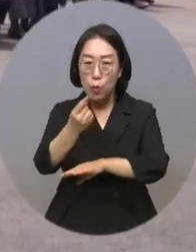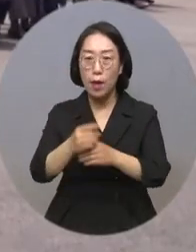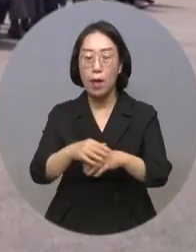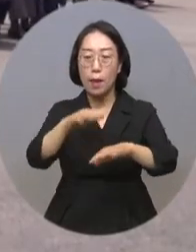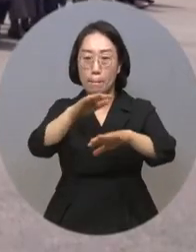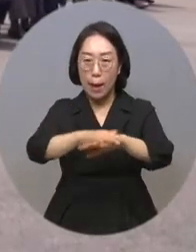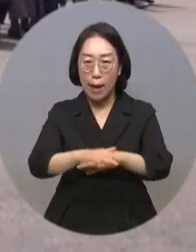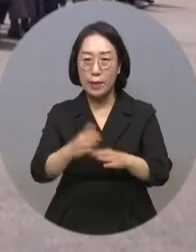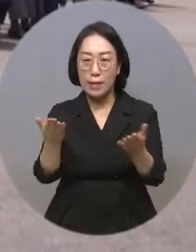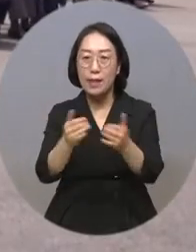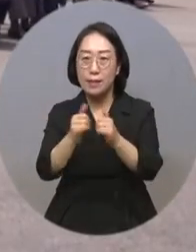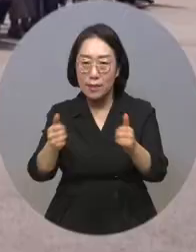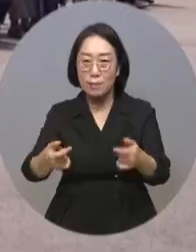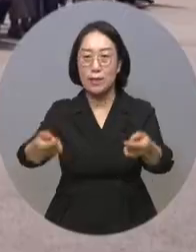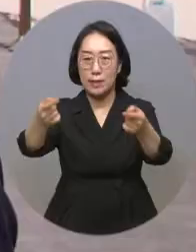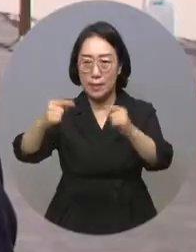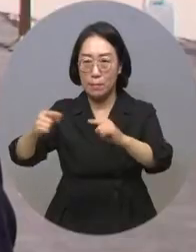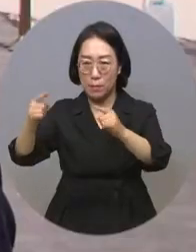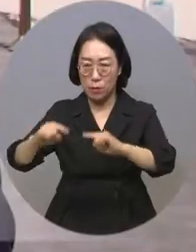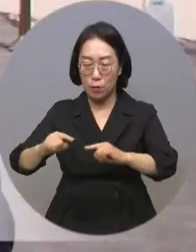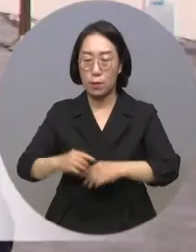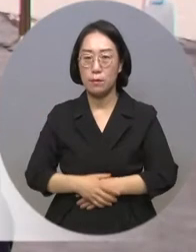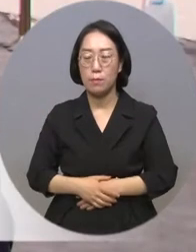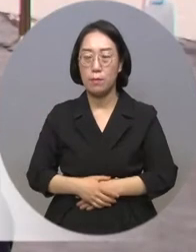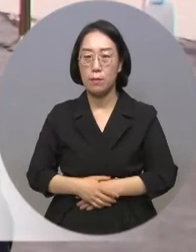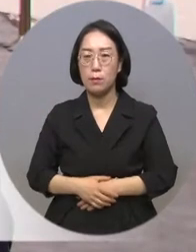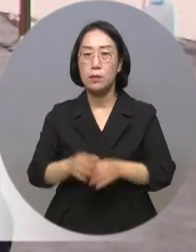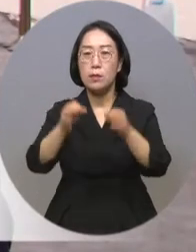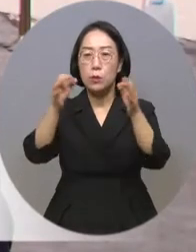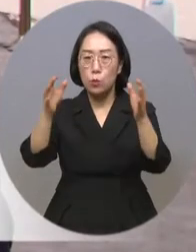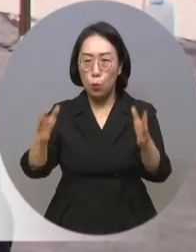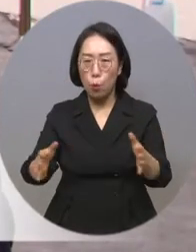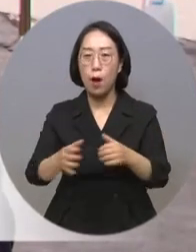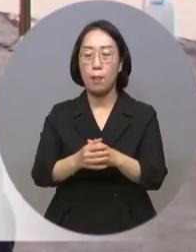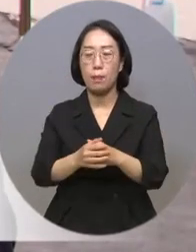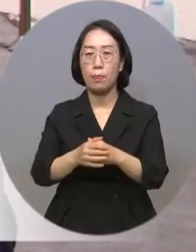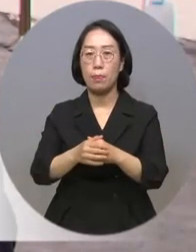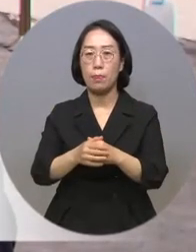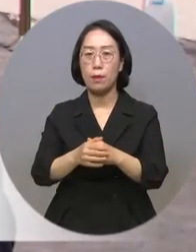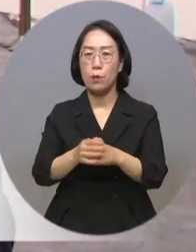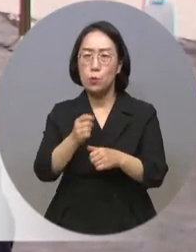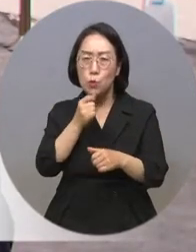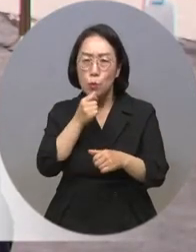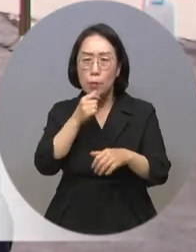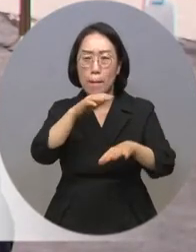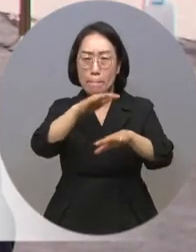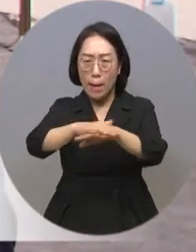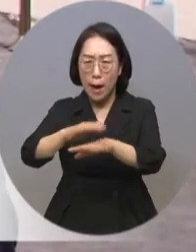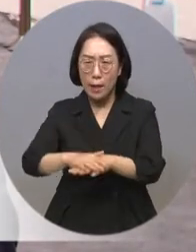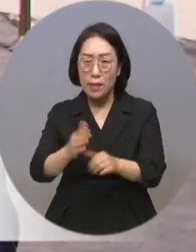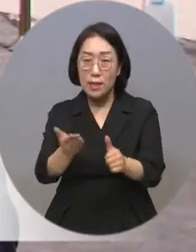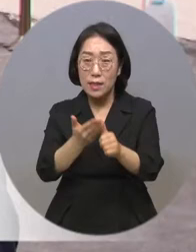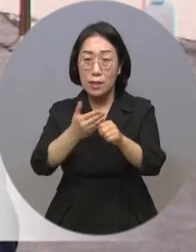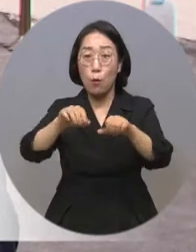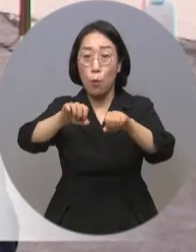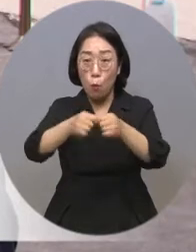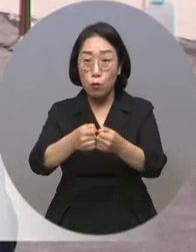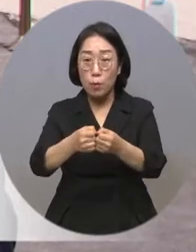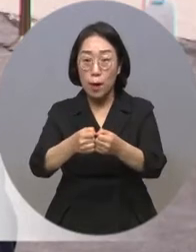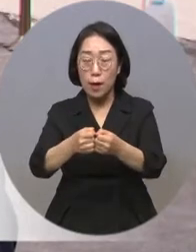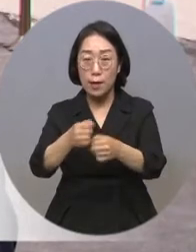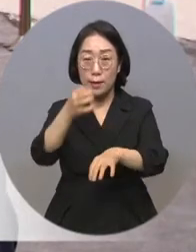재배농가와 농업인 등이 참석했습니다. 그간 선호되지 않던 소규모 재배 농가의 고구마를 전량